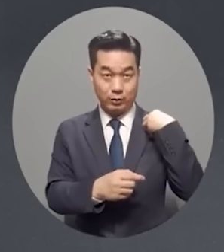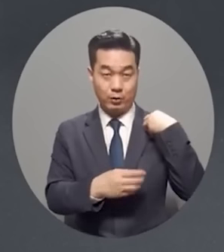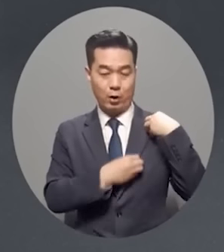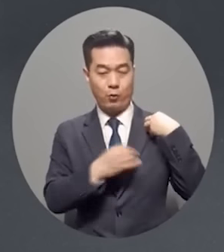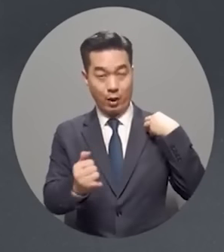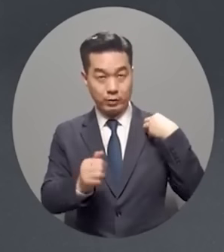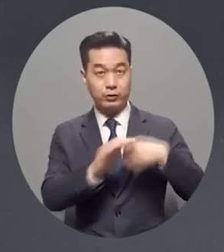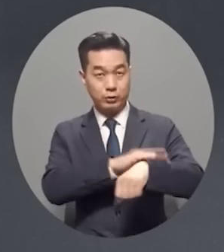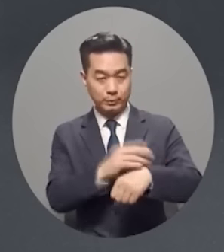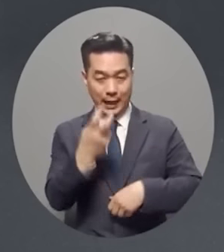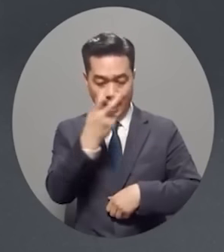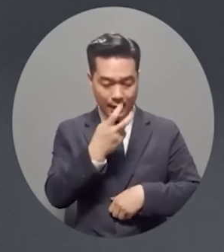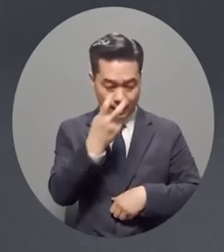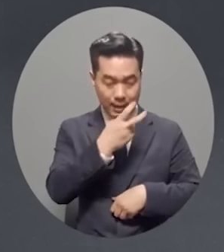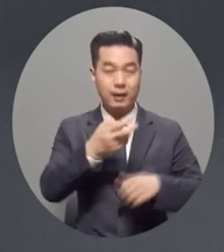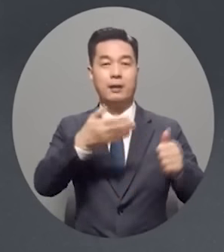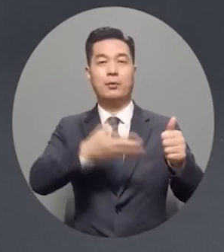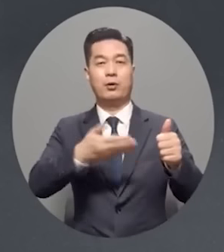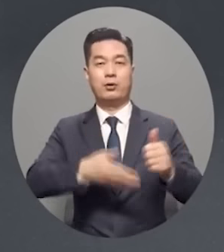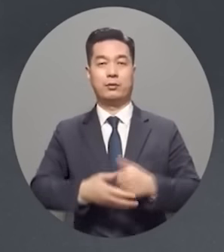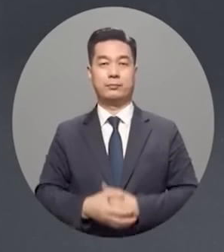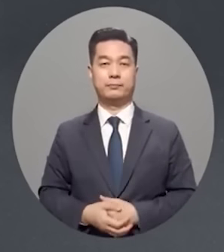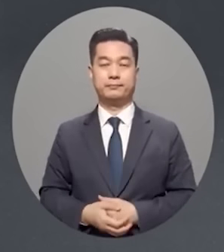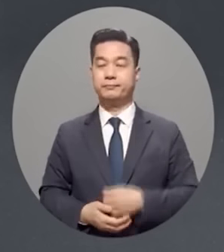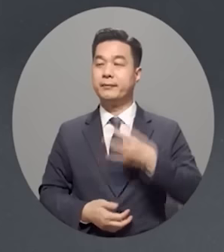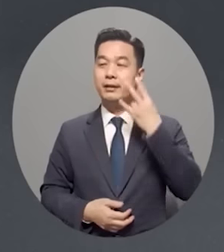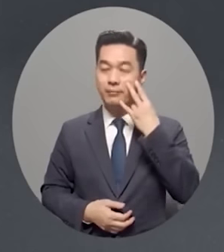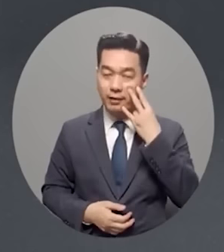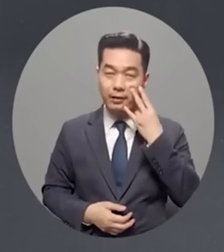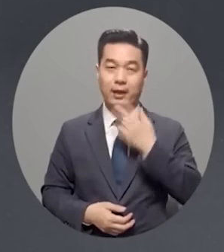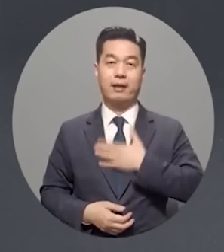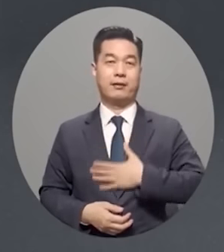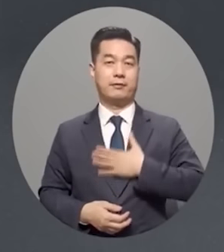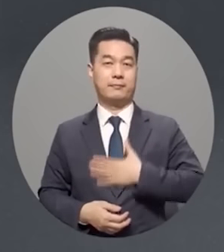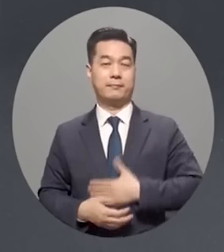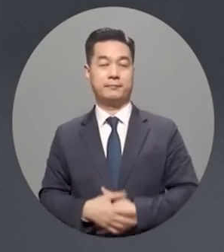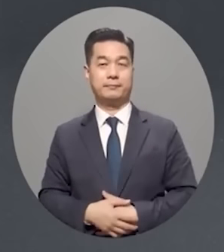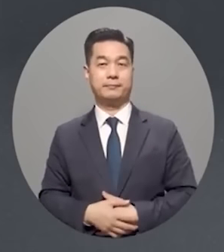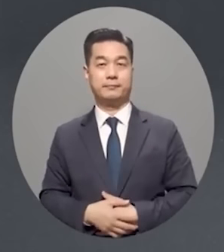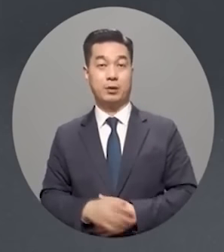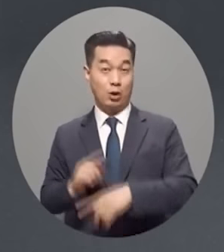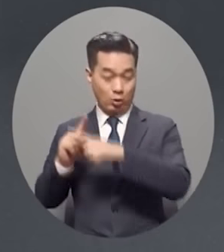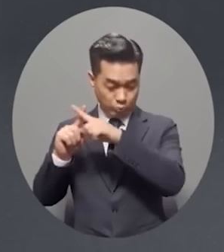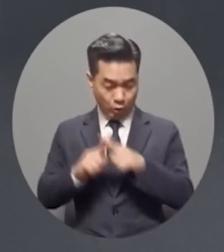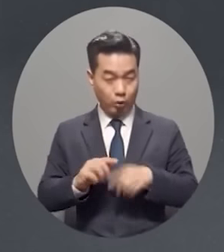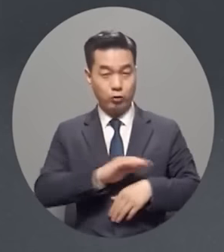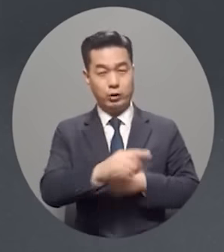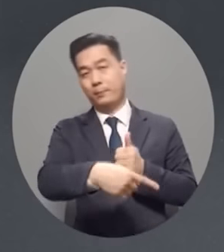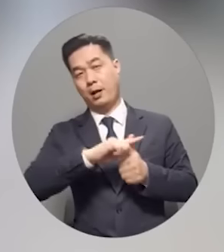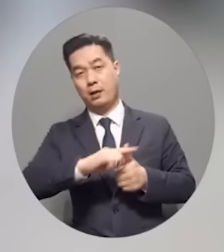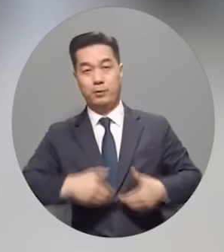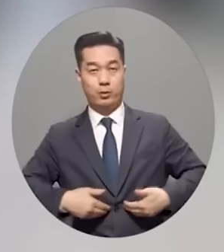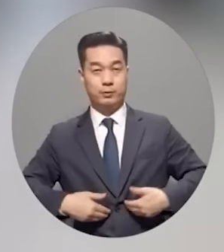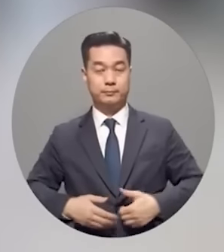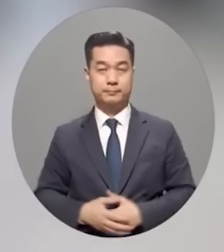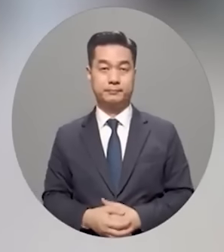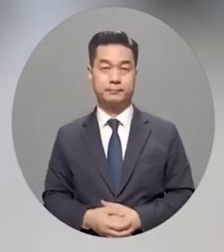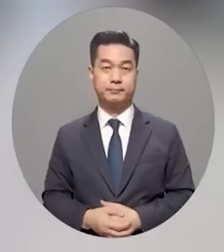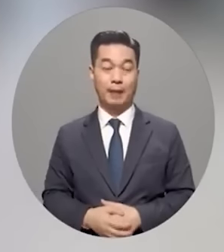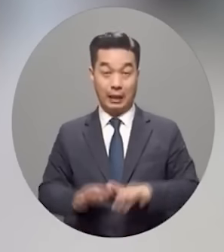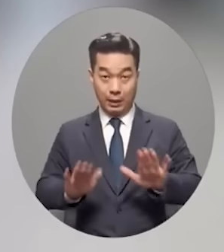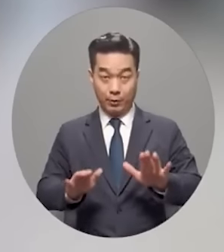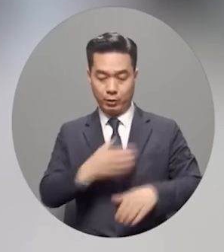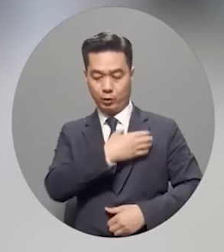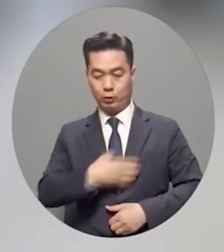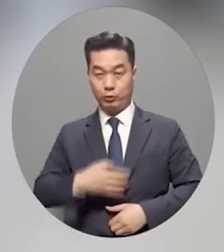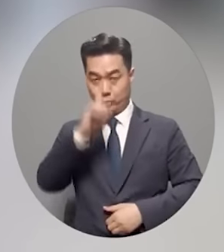예. 단디 좀 챙겨주이소. 예, 알겠습니다. 뭐 무조건 우리 편 돼야 된대. 이번에도